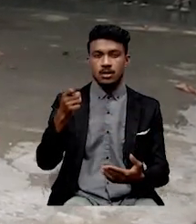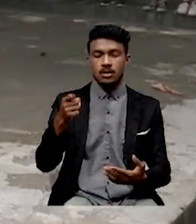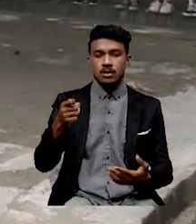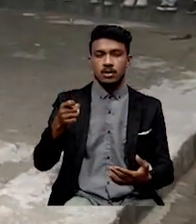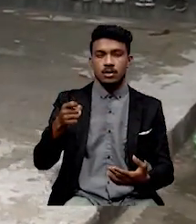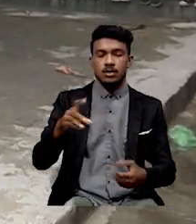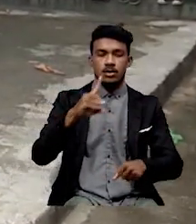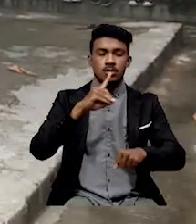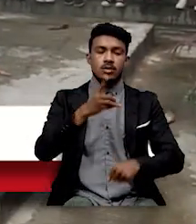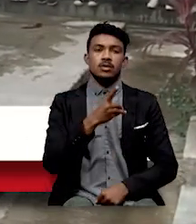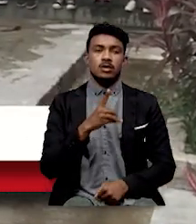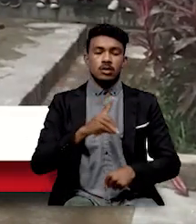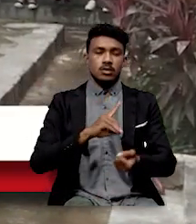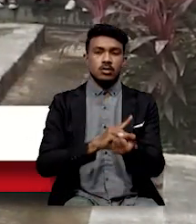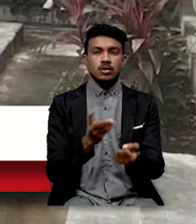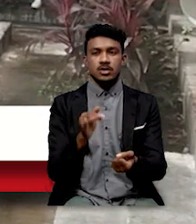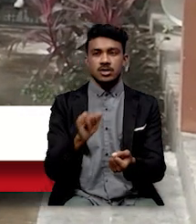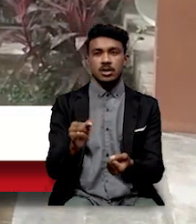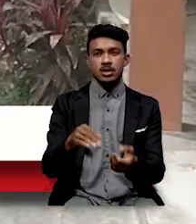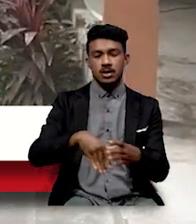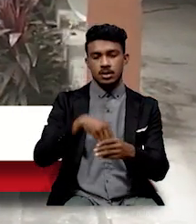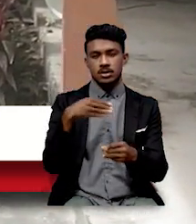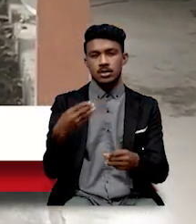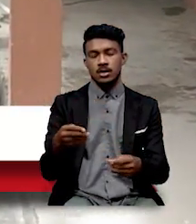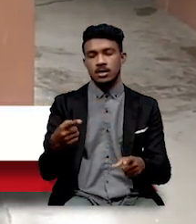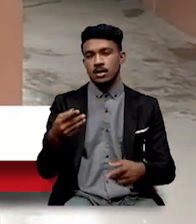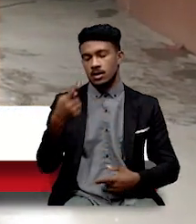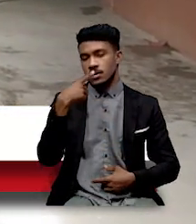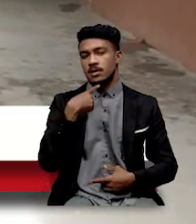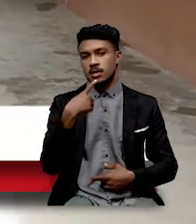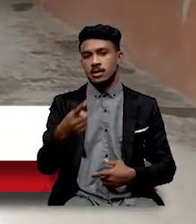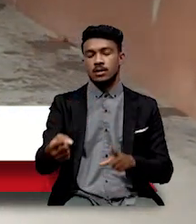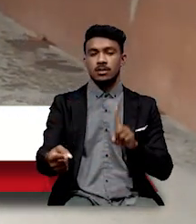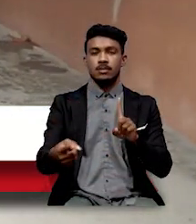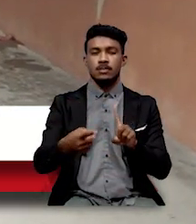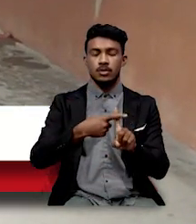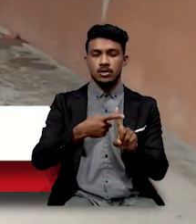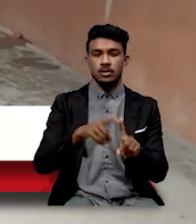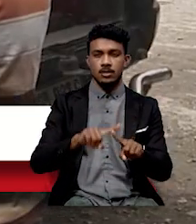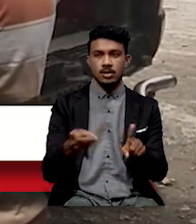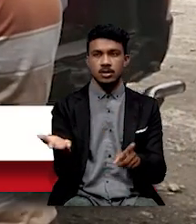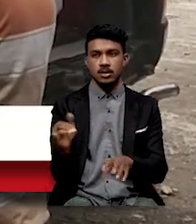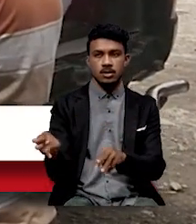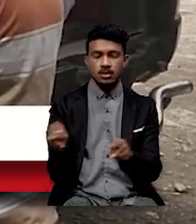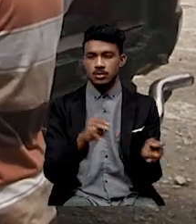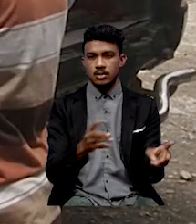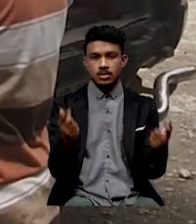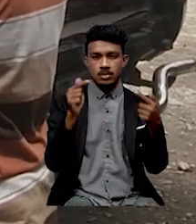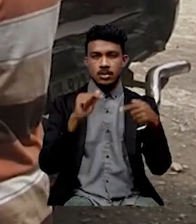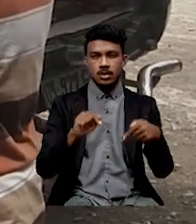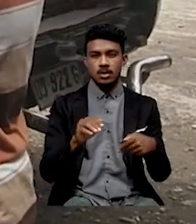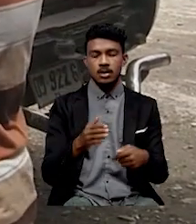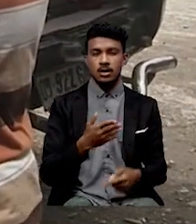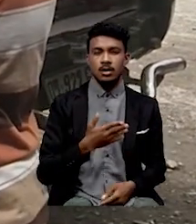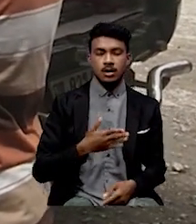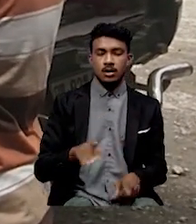ne positivo moras dengue ne. Nemak sira transfer mai fali. Hanya we, hanya hal ini